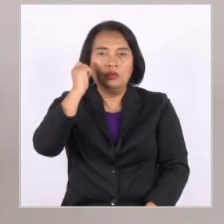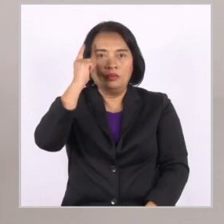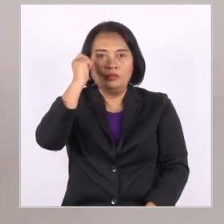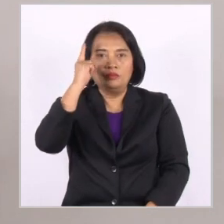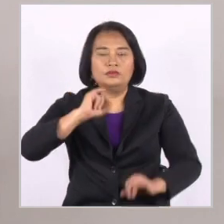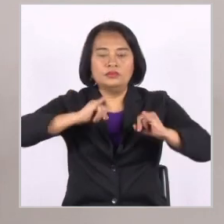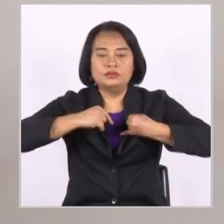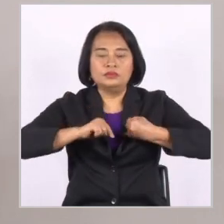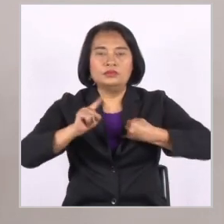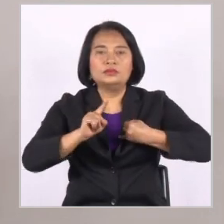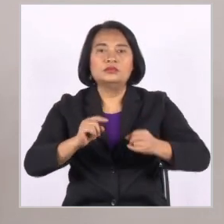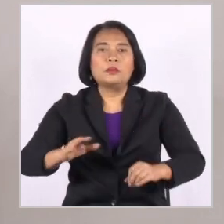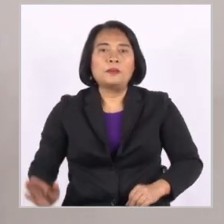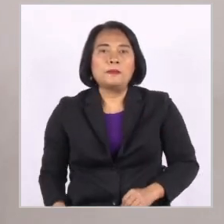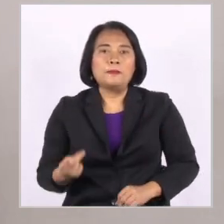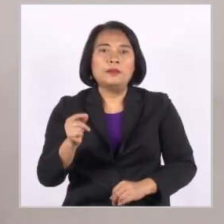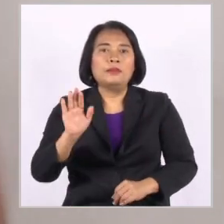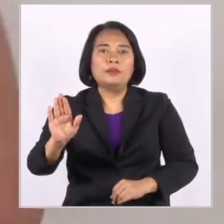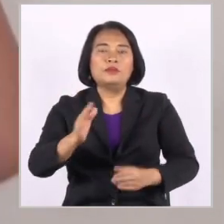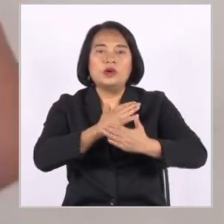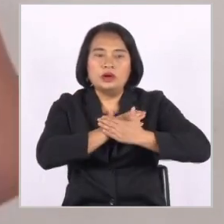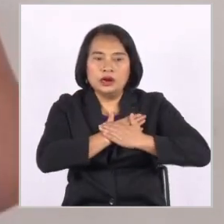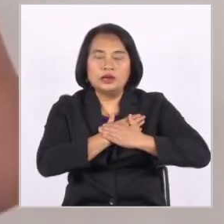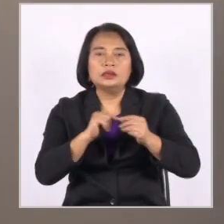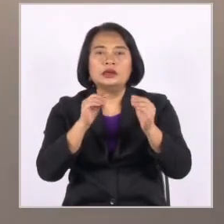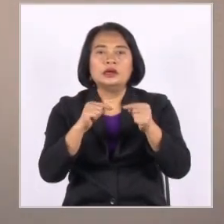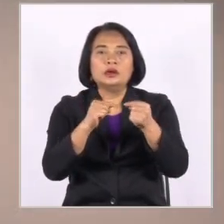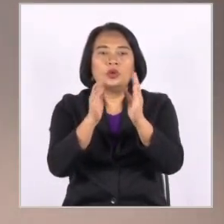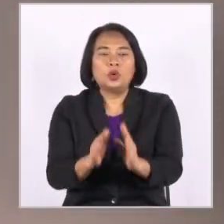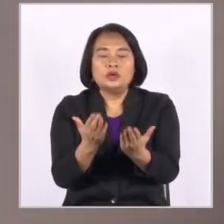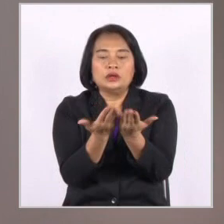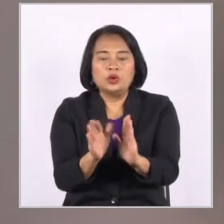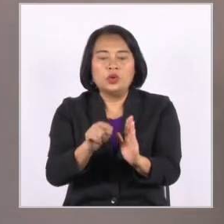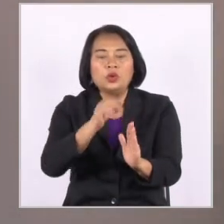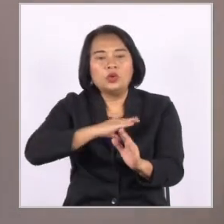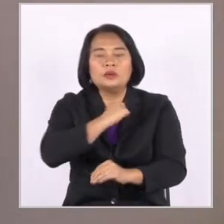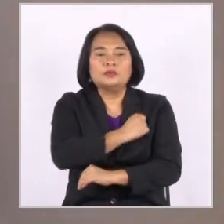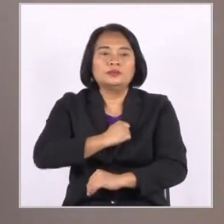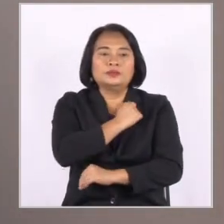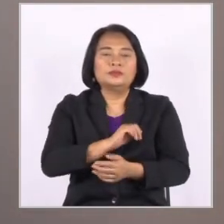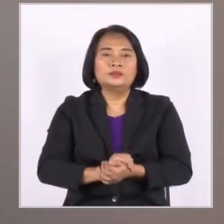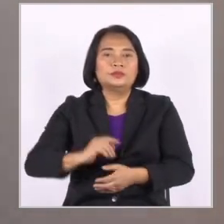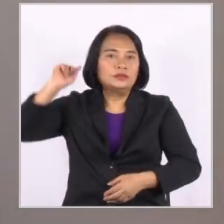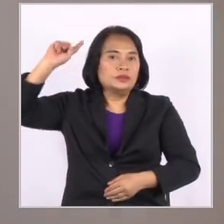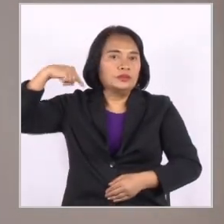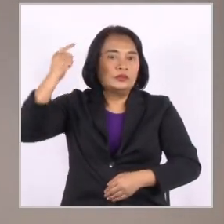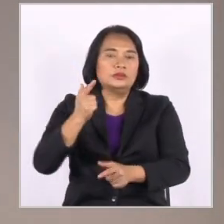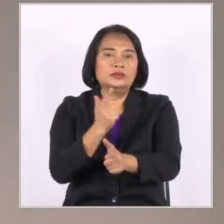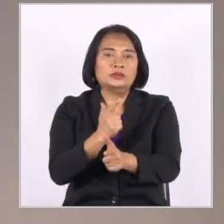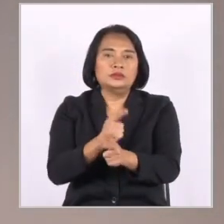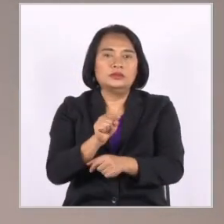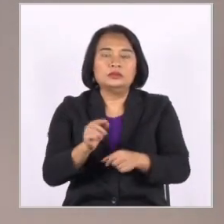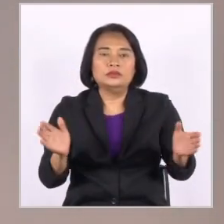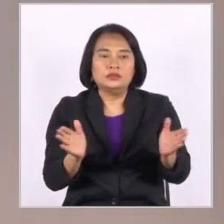เลี้ยงหมาเขาก็รักกันนะคะแล้วก็คนในครอบครัวยังทำใจไม่ได้ด้วยน้องผู้หญิงอีกคนหนึ่งที่เลี้ยงน้องมั่งมีมาด้วยกัน